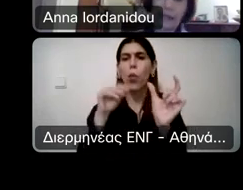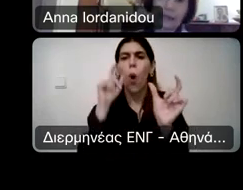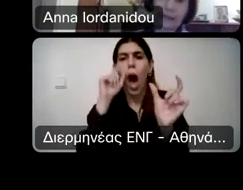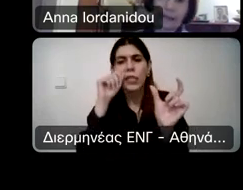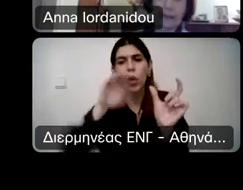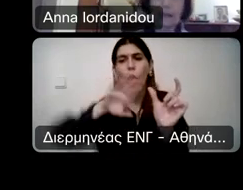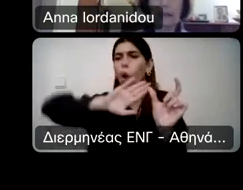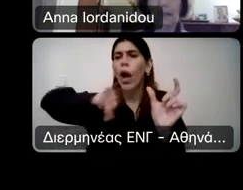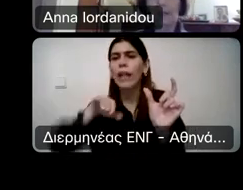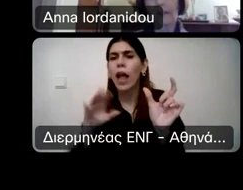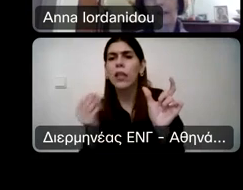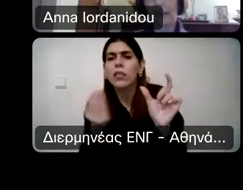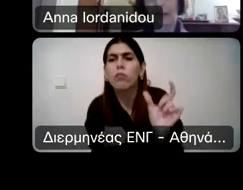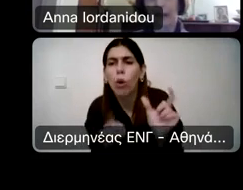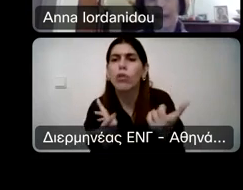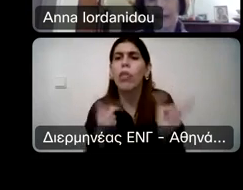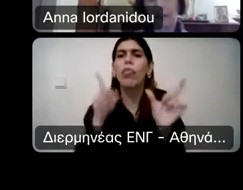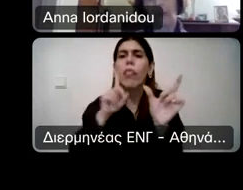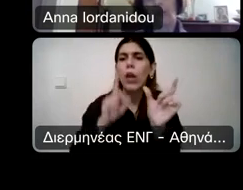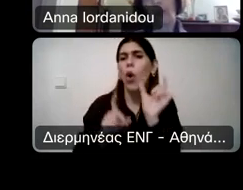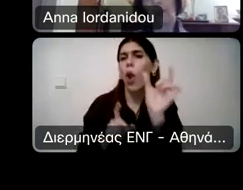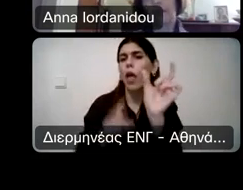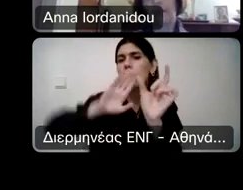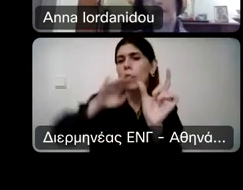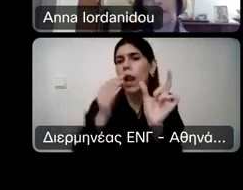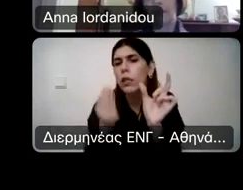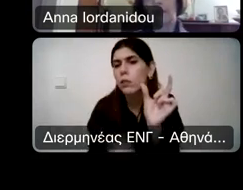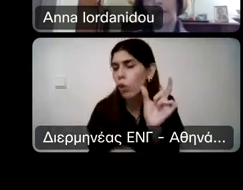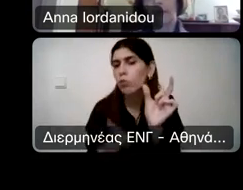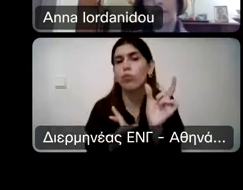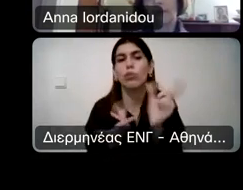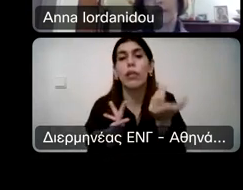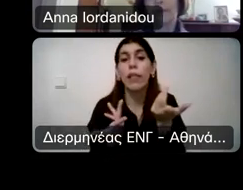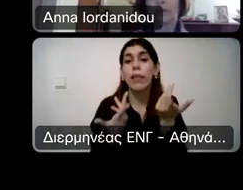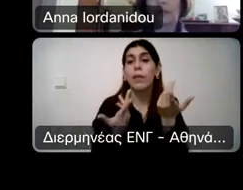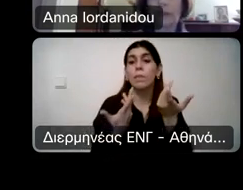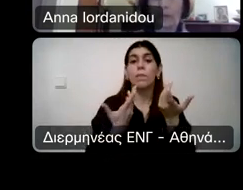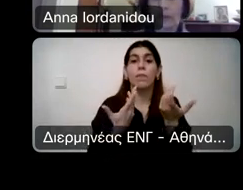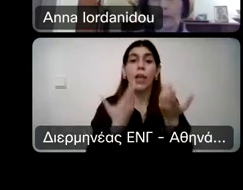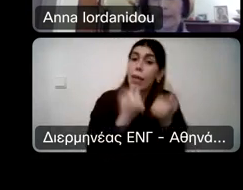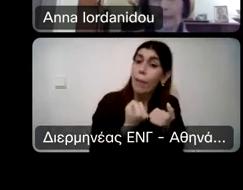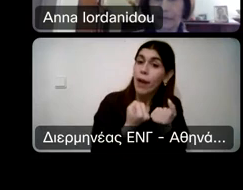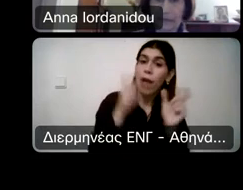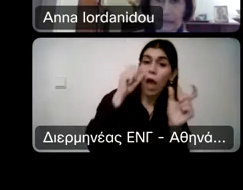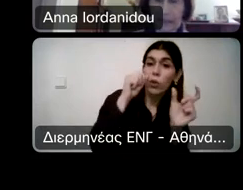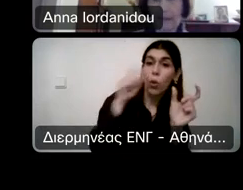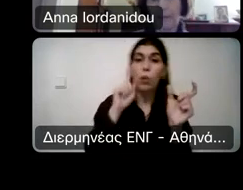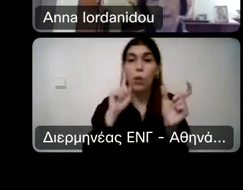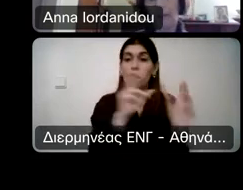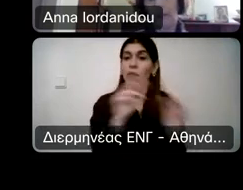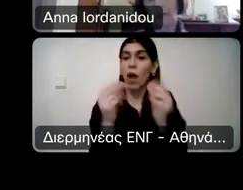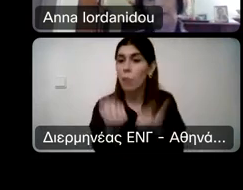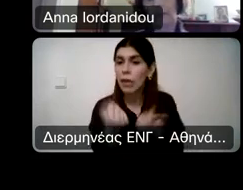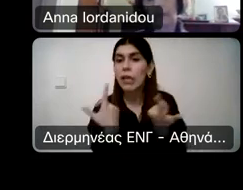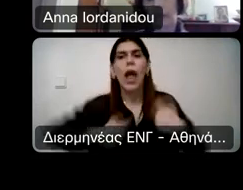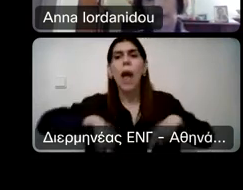και τη διάκριση ανάμεσα σε διαθέσιμο τύπο θηλυκού και προτινόμενο. Και φυσικά θα